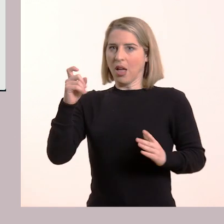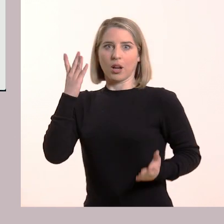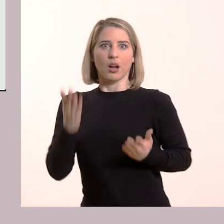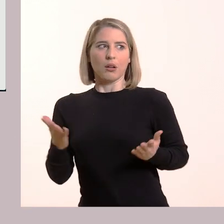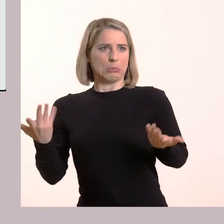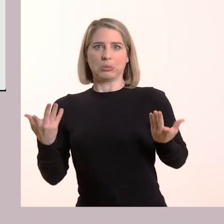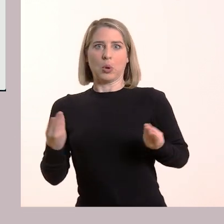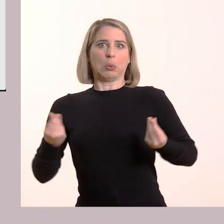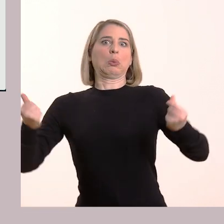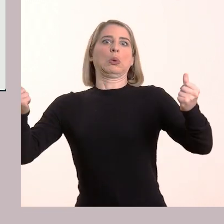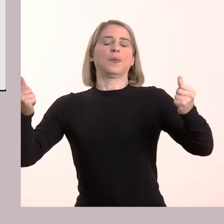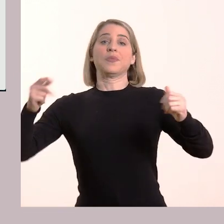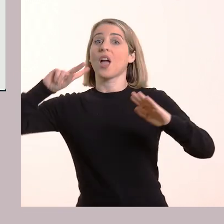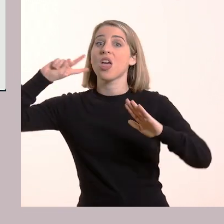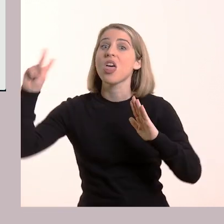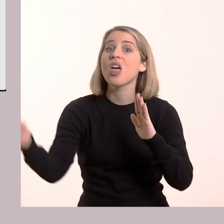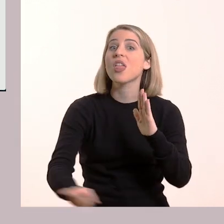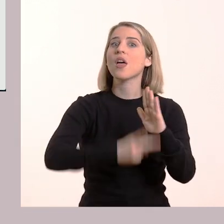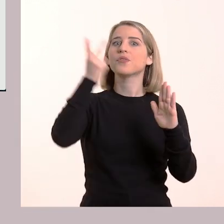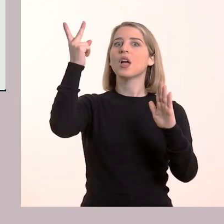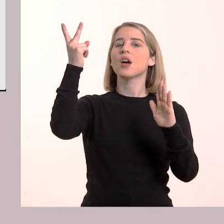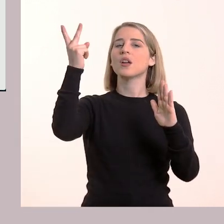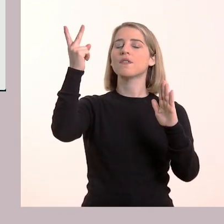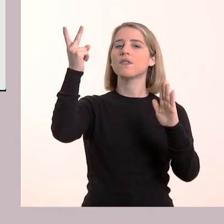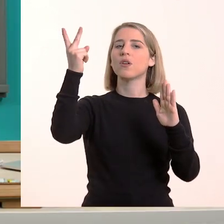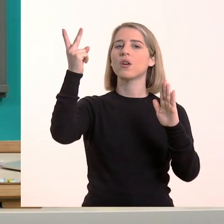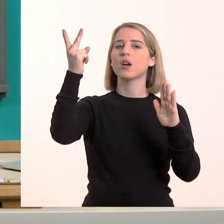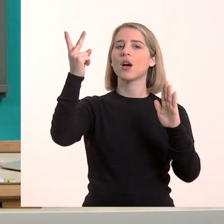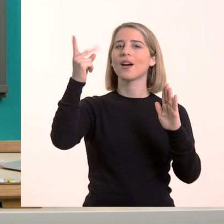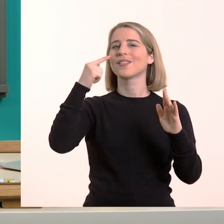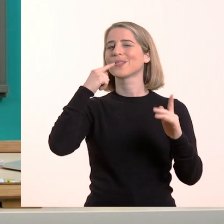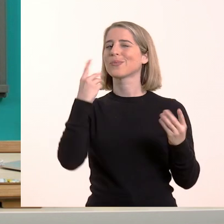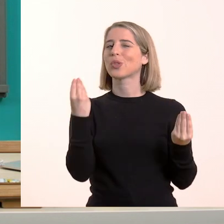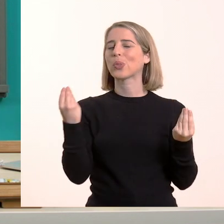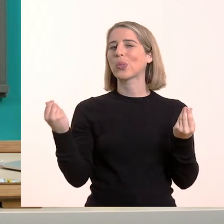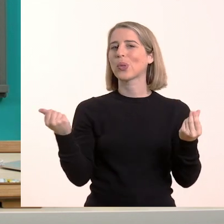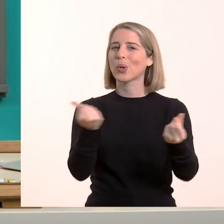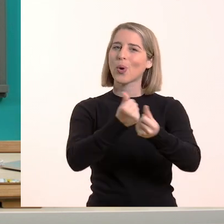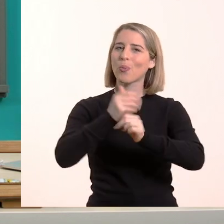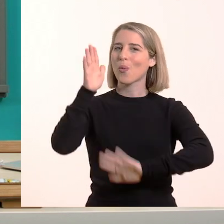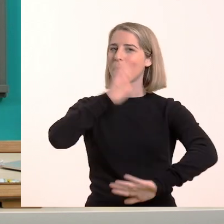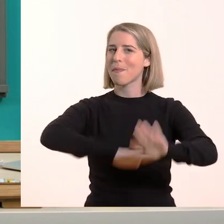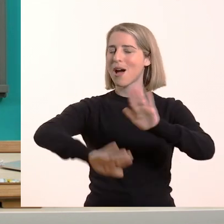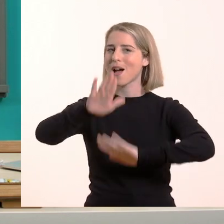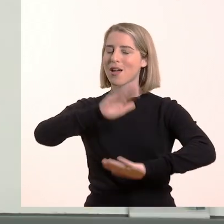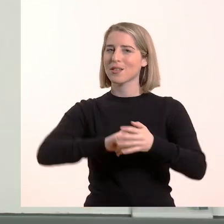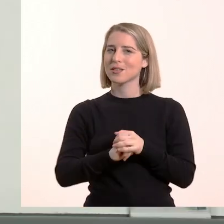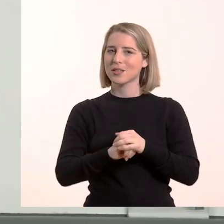τον αγγίξει όμως και μια δεύτερη φορά, κόλπα κάνει η μάγισσα. Για να δούμε.